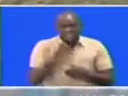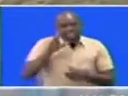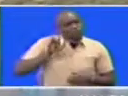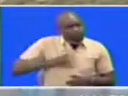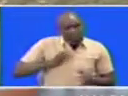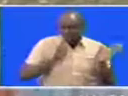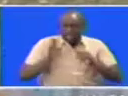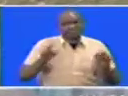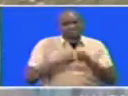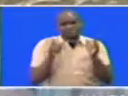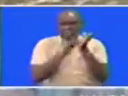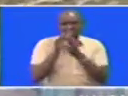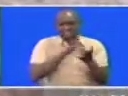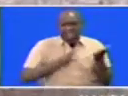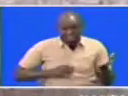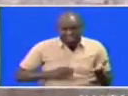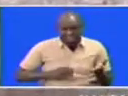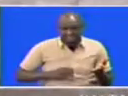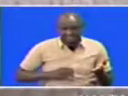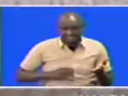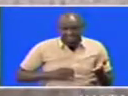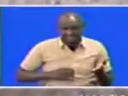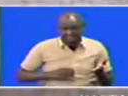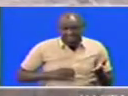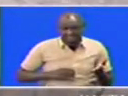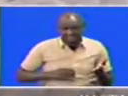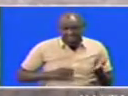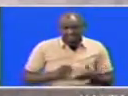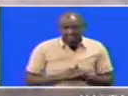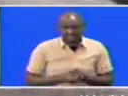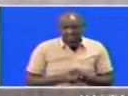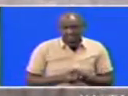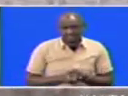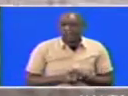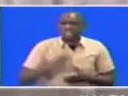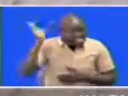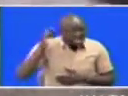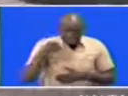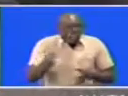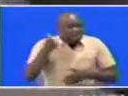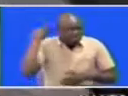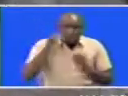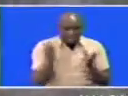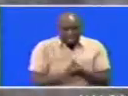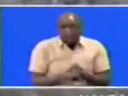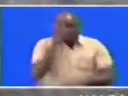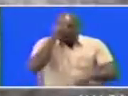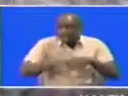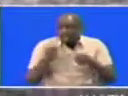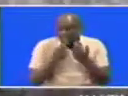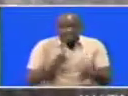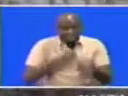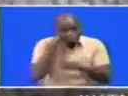behaving like Jesus Christ. Yeah. Are you afraid? No, I've never been here before myself. Wakati mmoja ukiwa